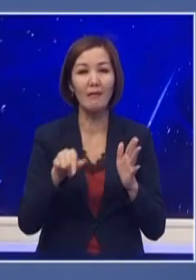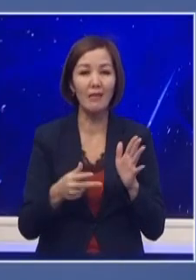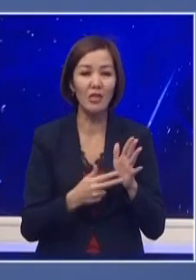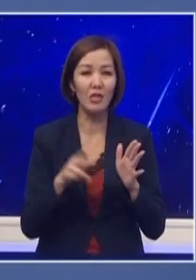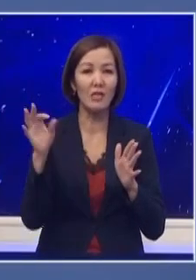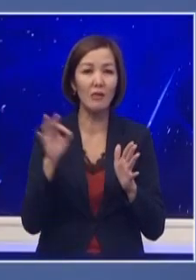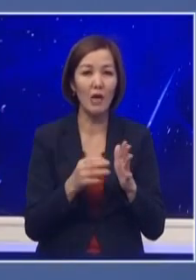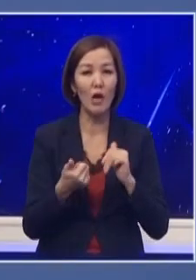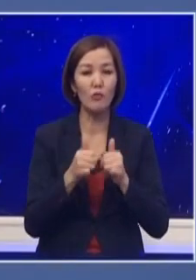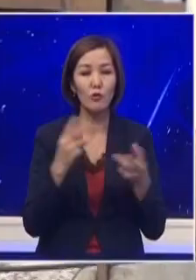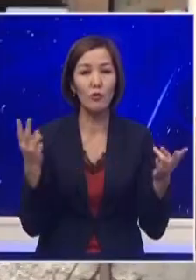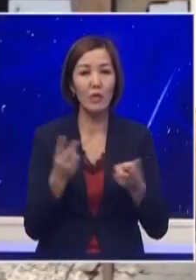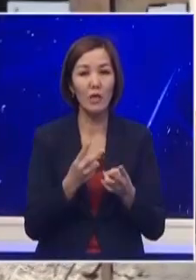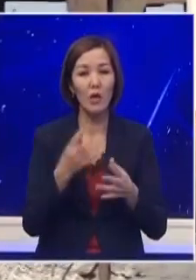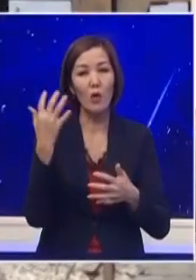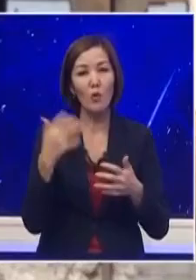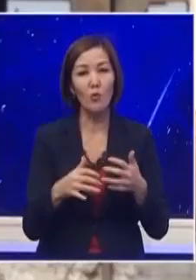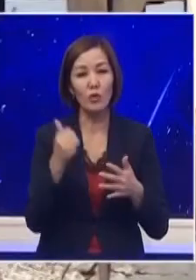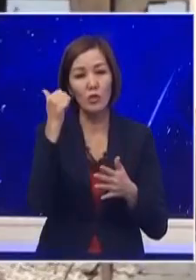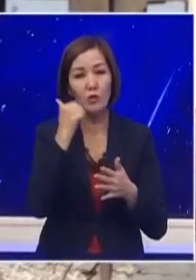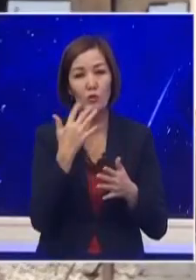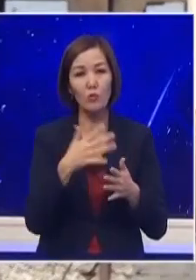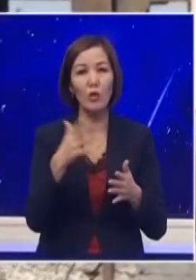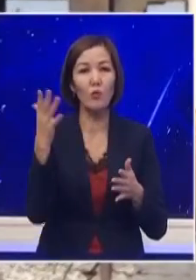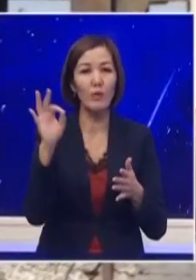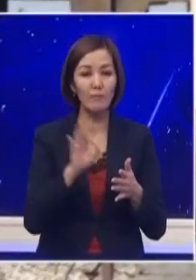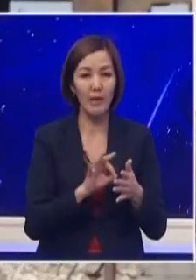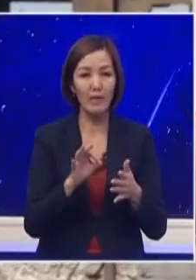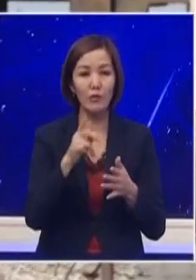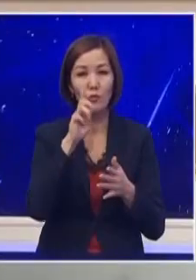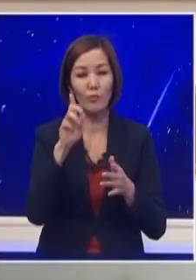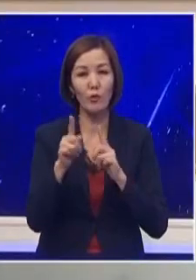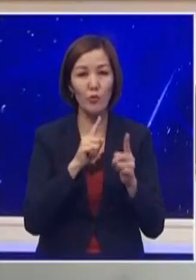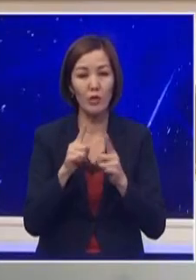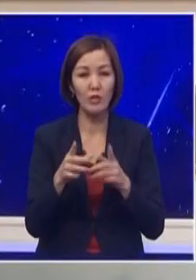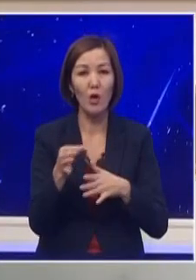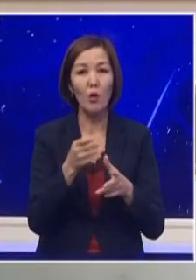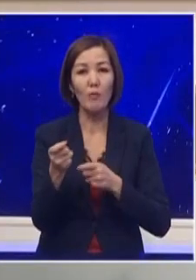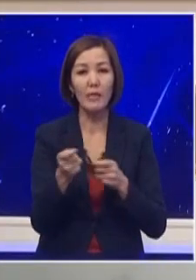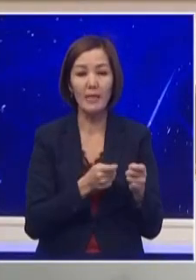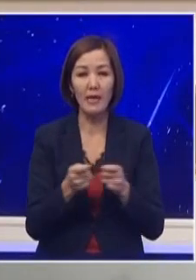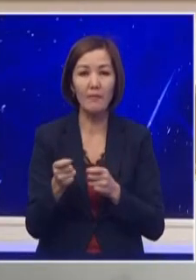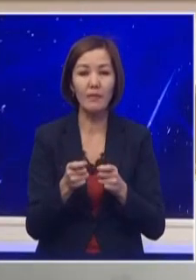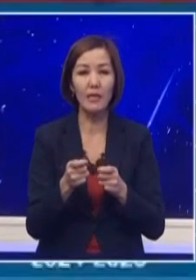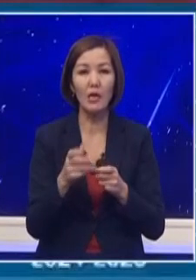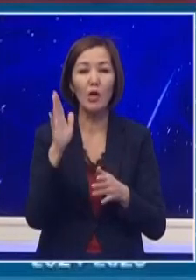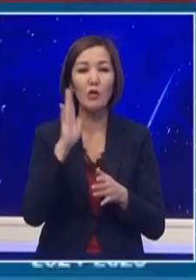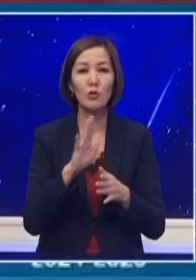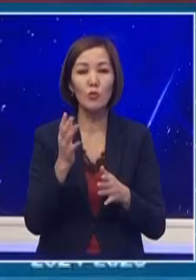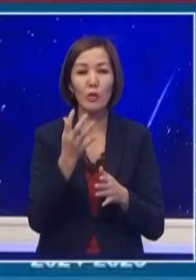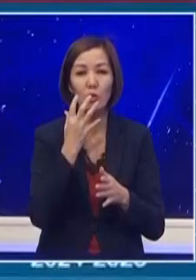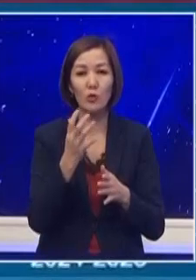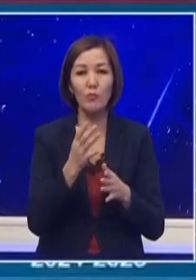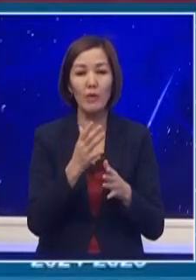ауыстыруды талап етеді. Орташа тозу деңгейі 55%. Үкімет отырысында бірнеше облыс әкімдері аймақтарды сумен,